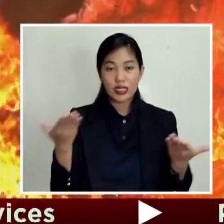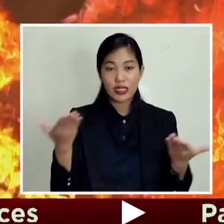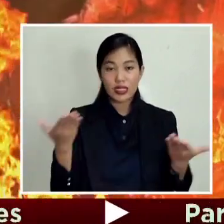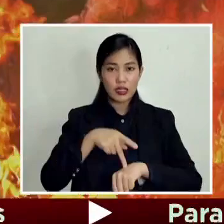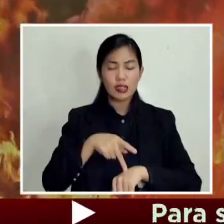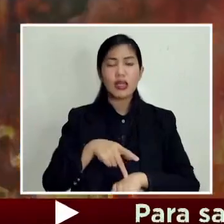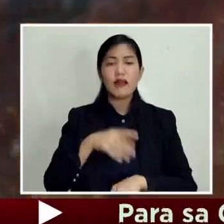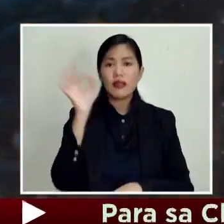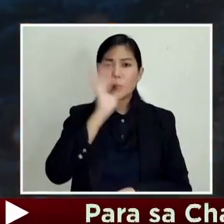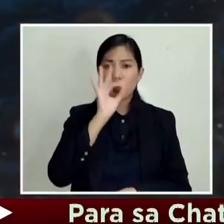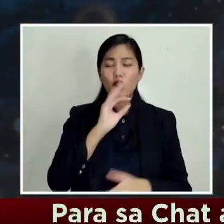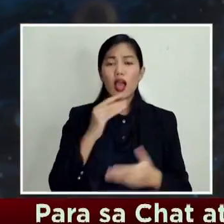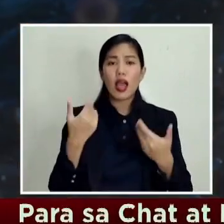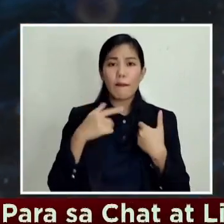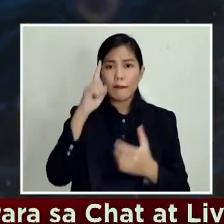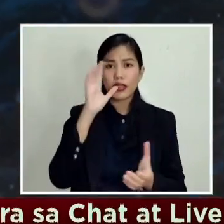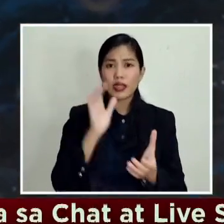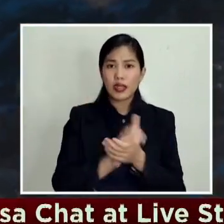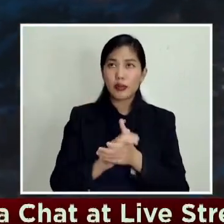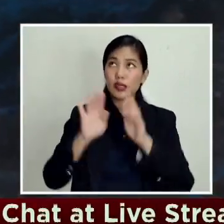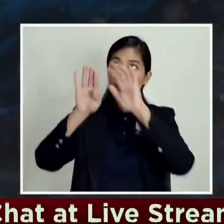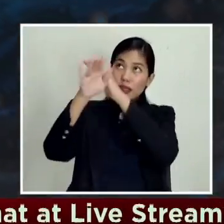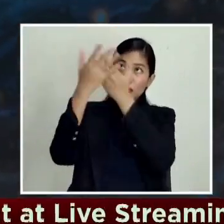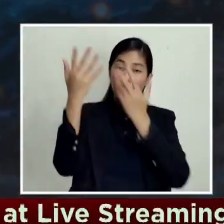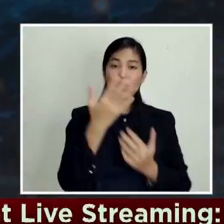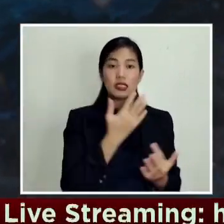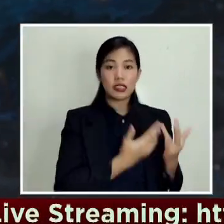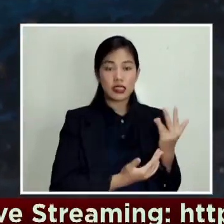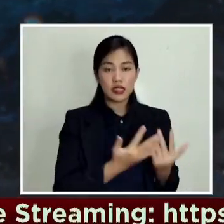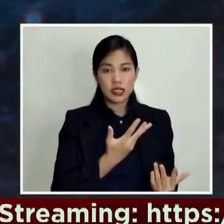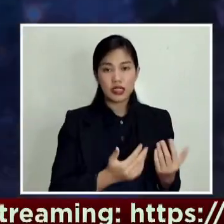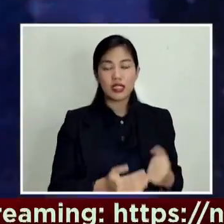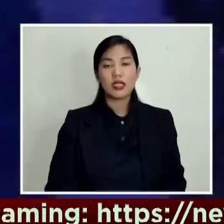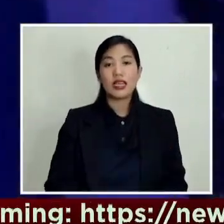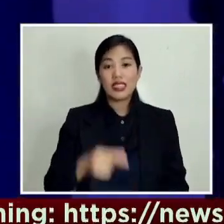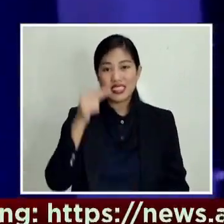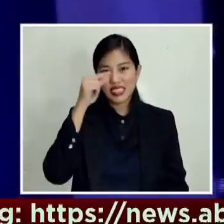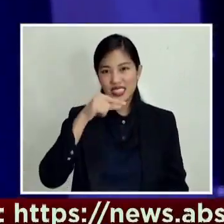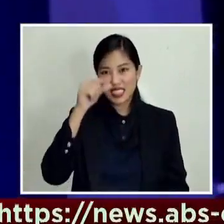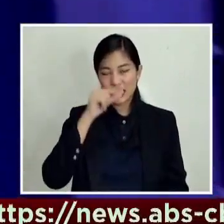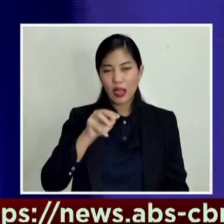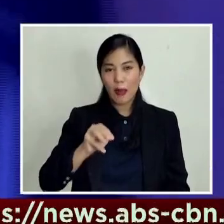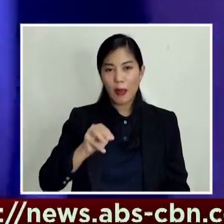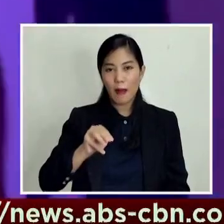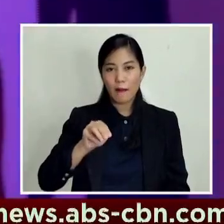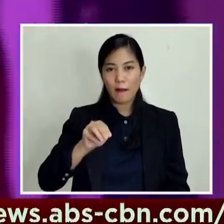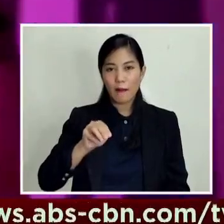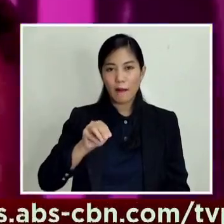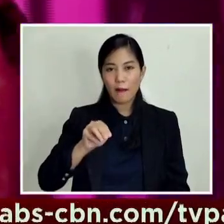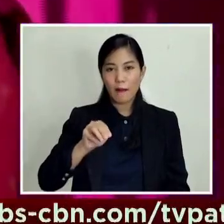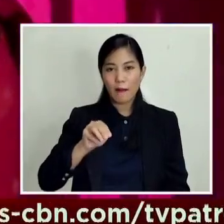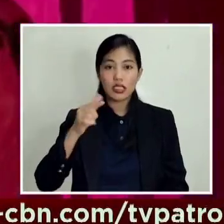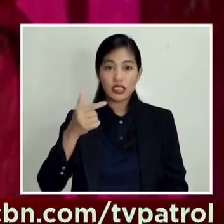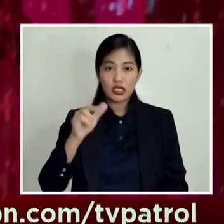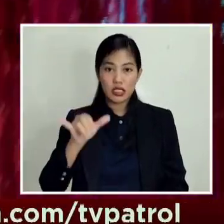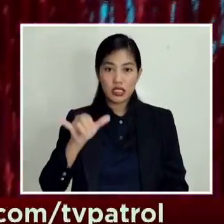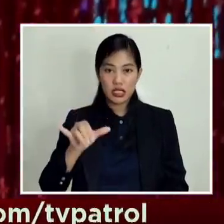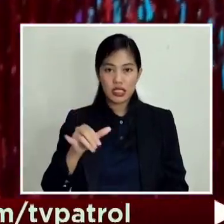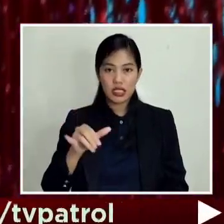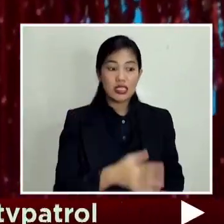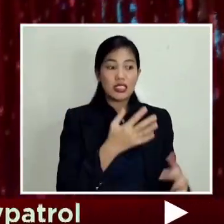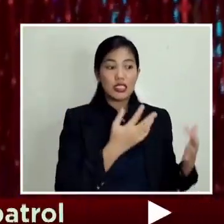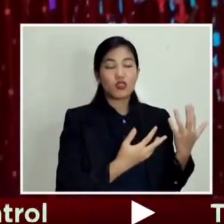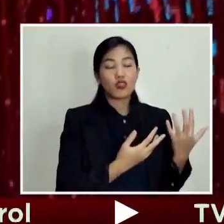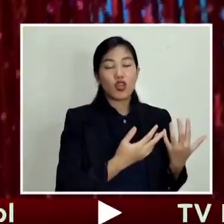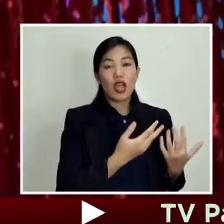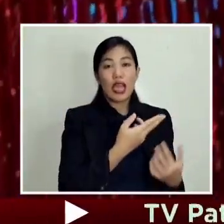at impyerno? Kung sa Greek mythology, si Hades ang god of the underworld. Sa Philippine mythology naman, si Sitan ang